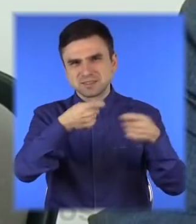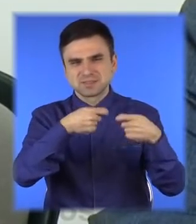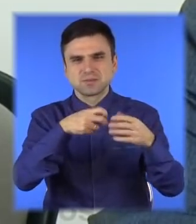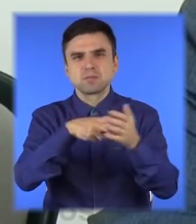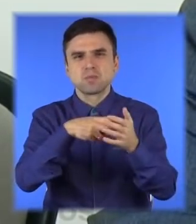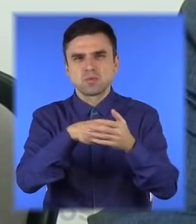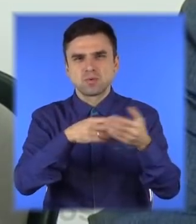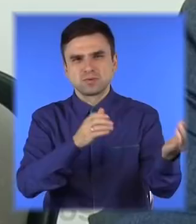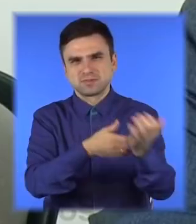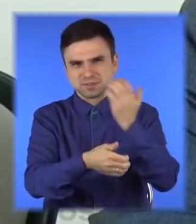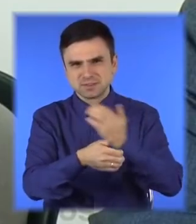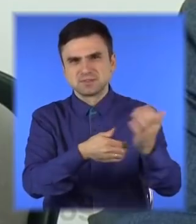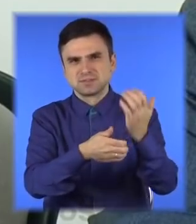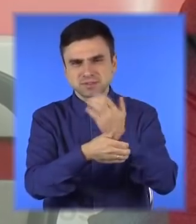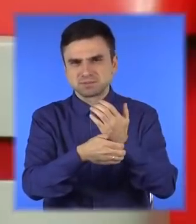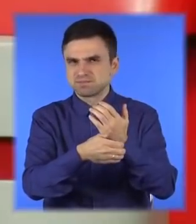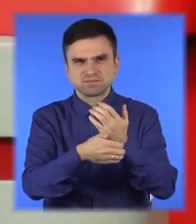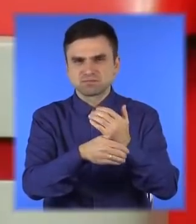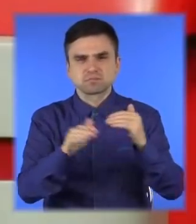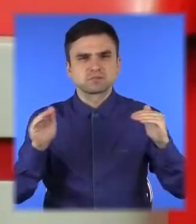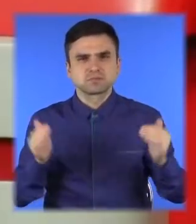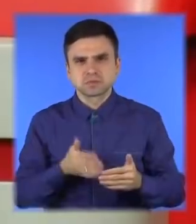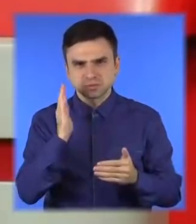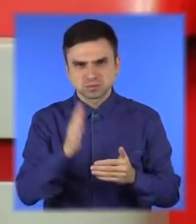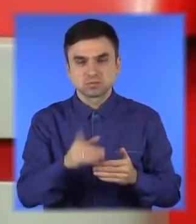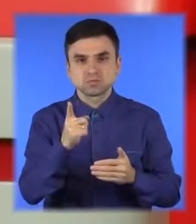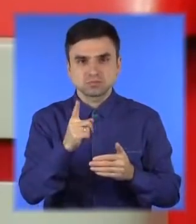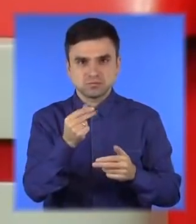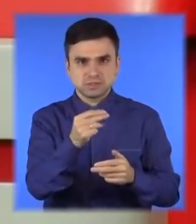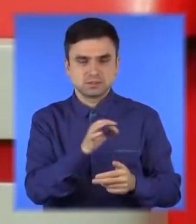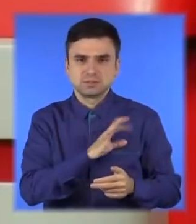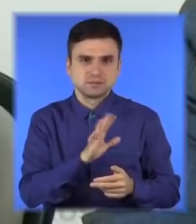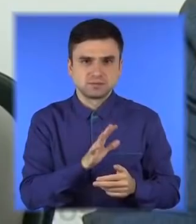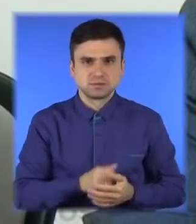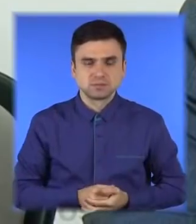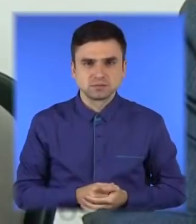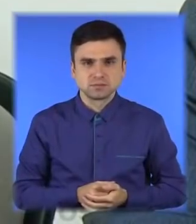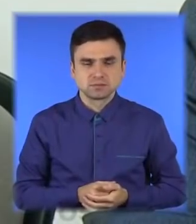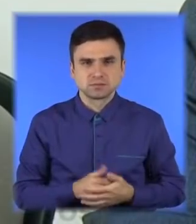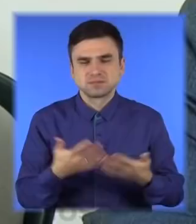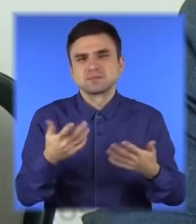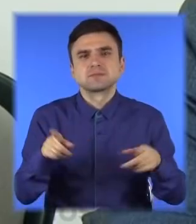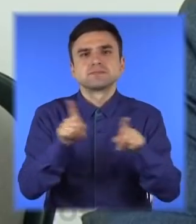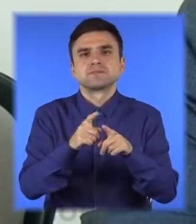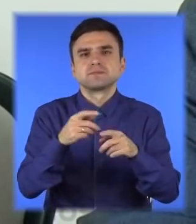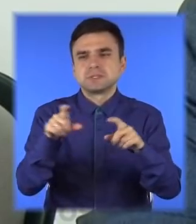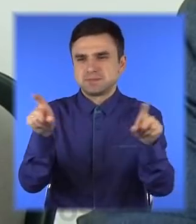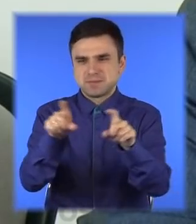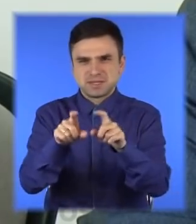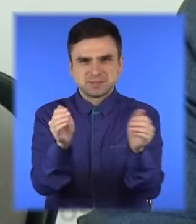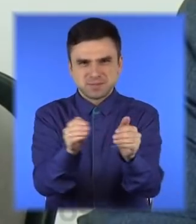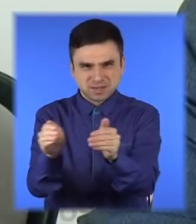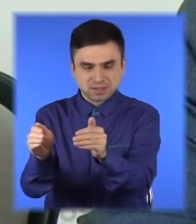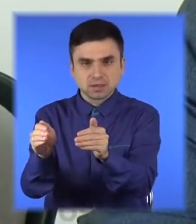оно упадет, потому что оно потеряет экономическую целесообразность и эффективность. Это же как борьба с мафами, за которой часто стоят